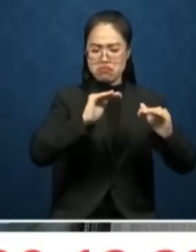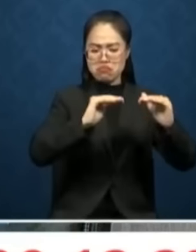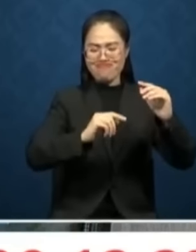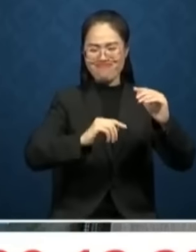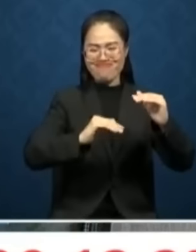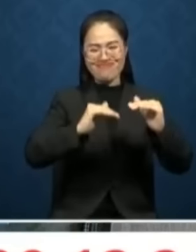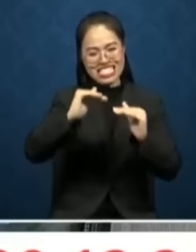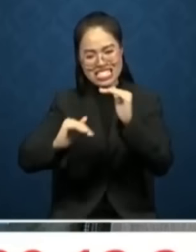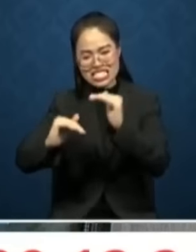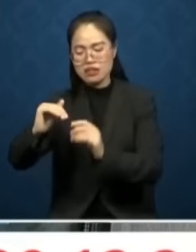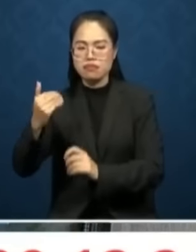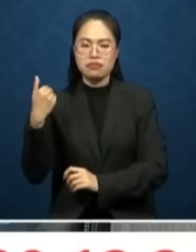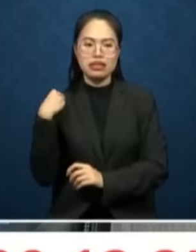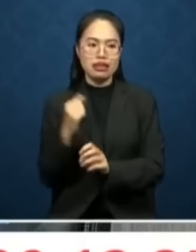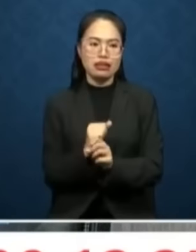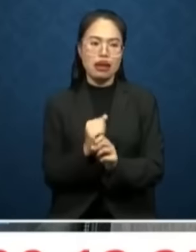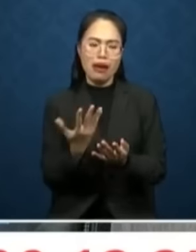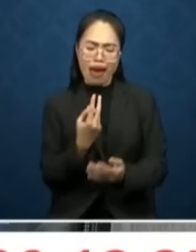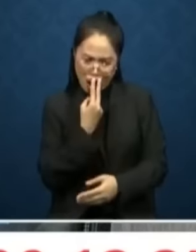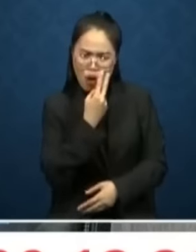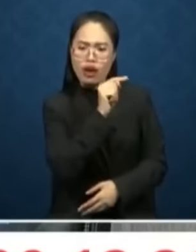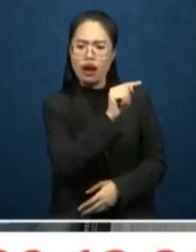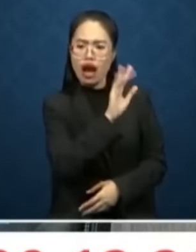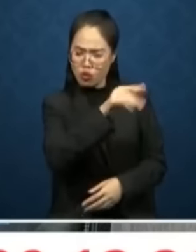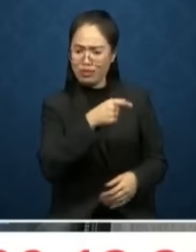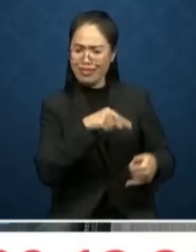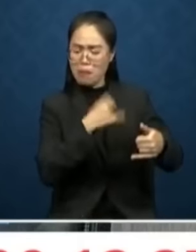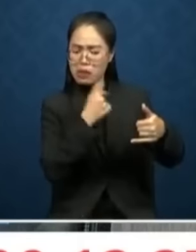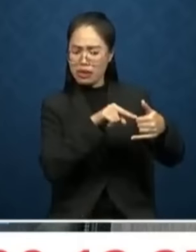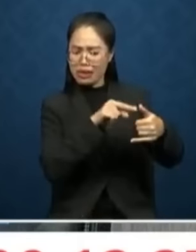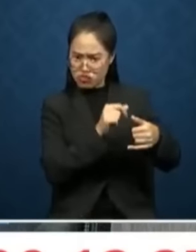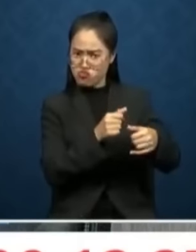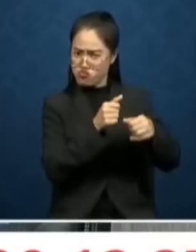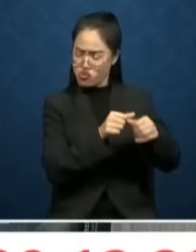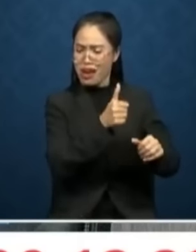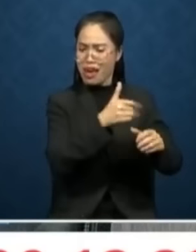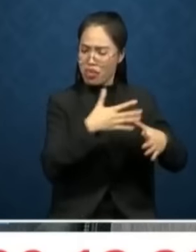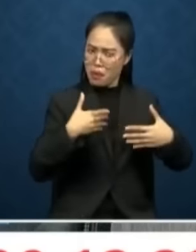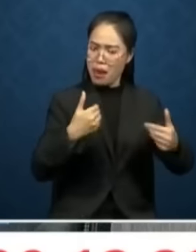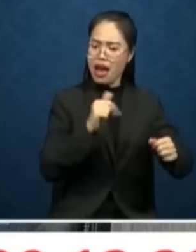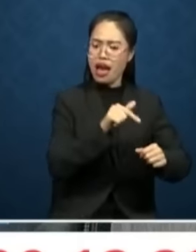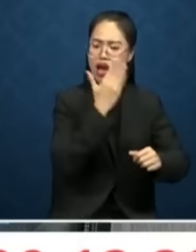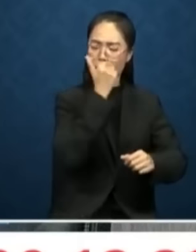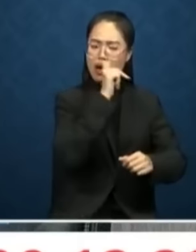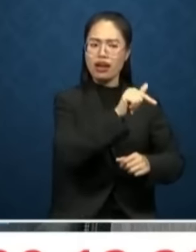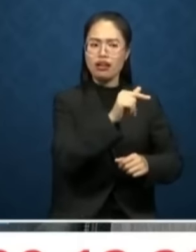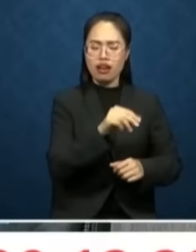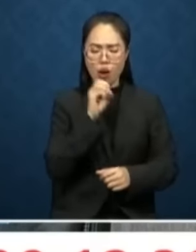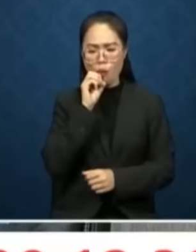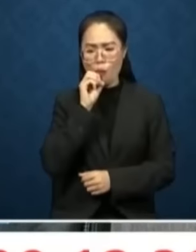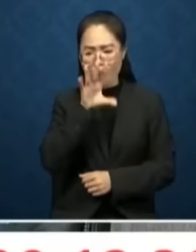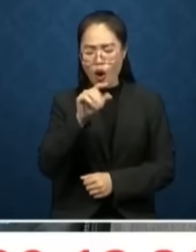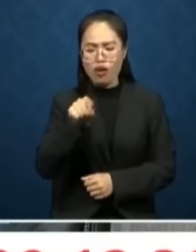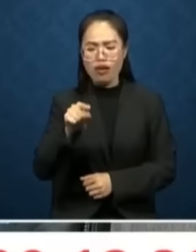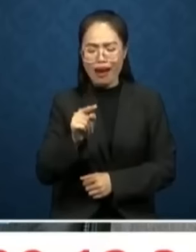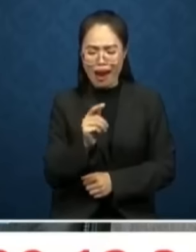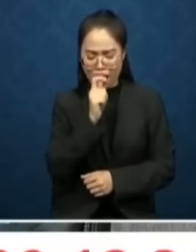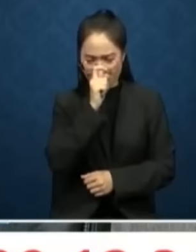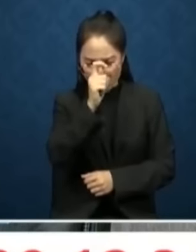ดถือได้อย่างไรในเมื่อสิ่งที่เขาเห็นนั้นเนี่ยประจักษ์แก่ใจแก่สายตาเขาสิ่งที่เราบอกเขาให้ซื่อตรง